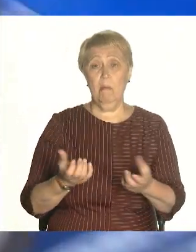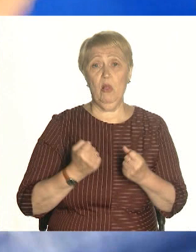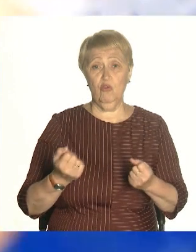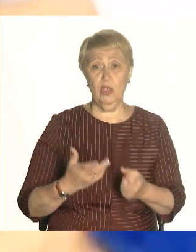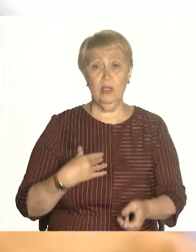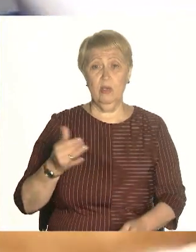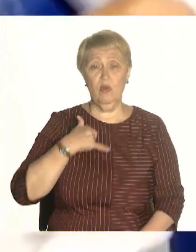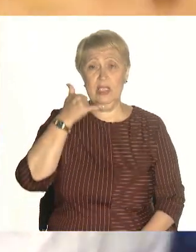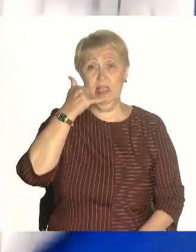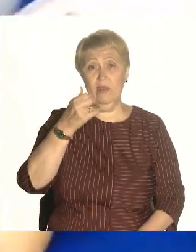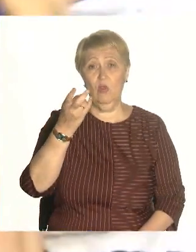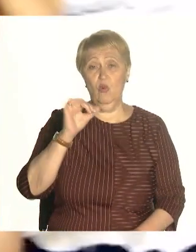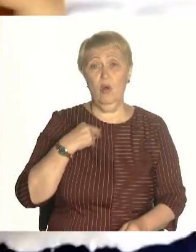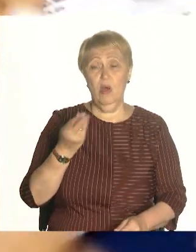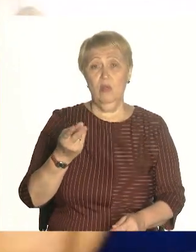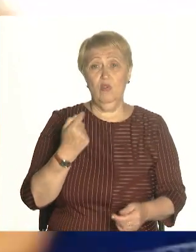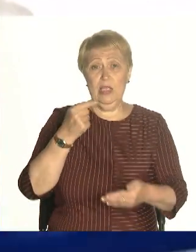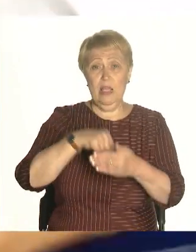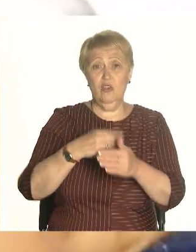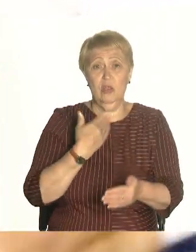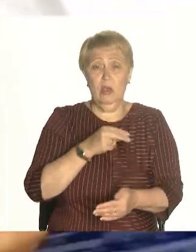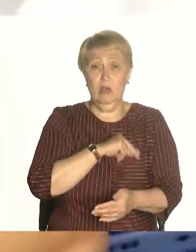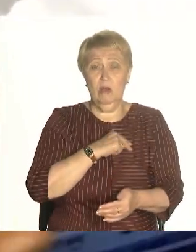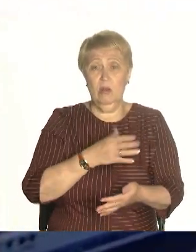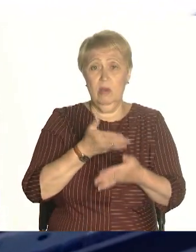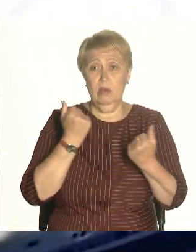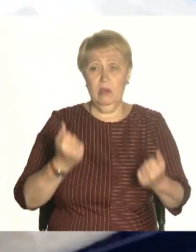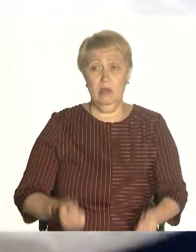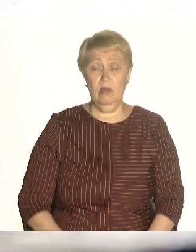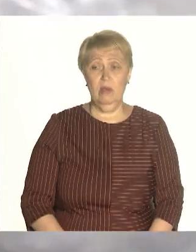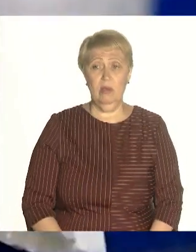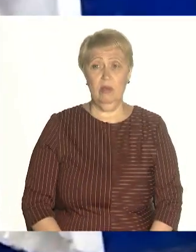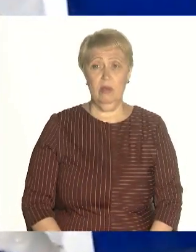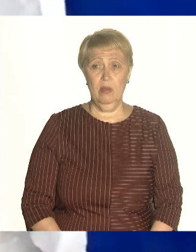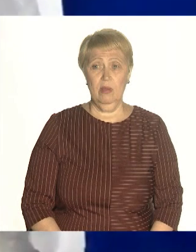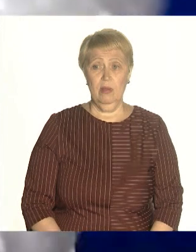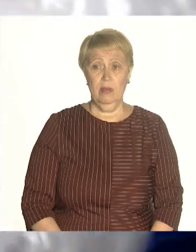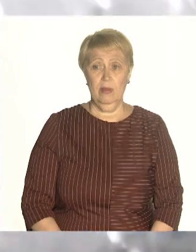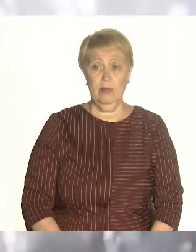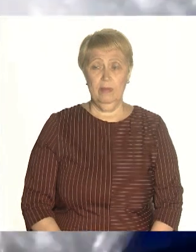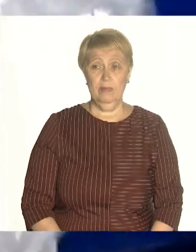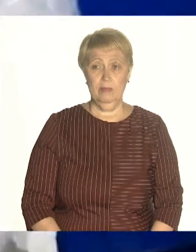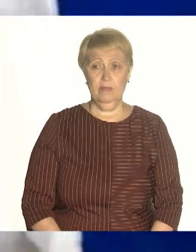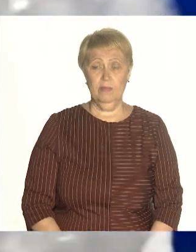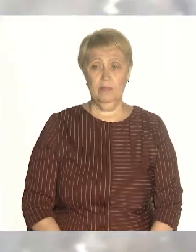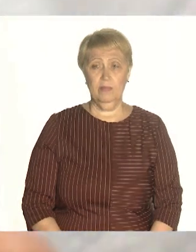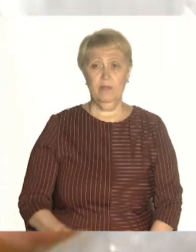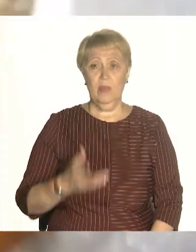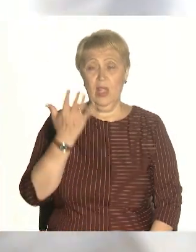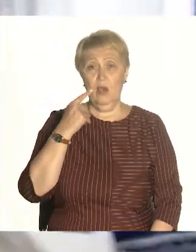действительно телефон, но который, начинка которого полностью не соответствует тем характеристикам, которые